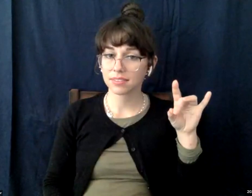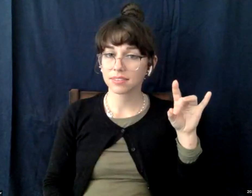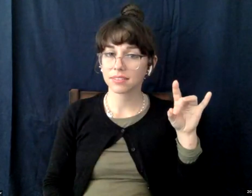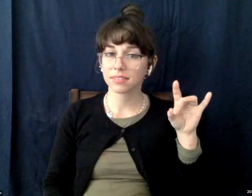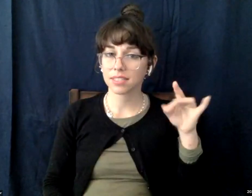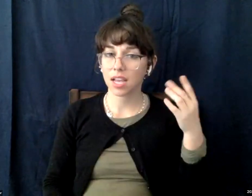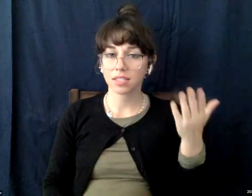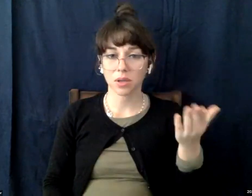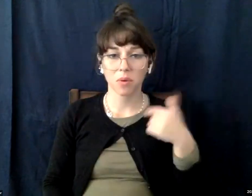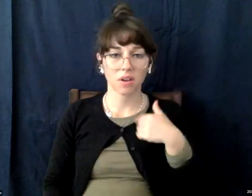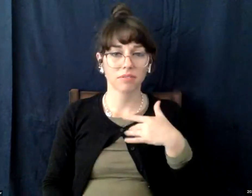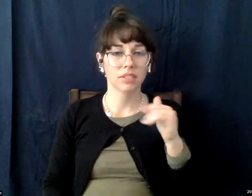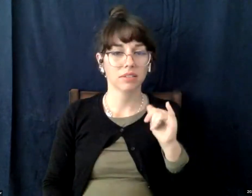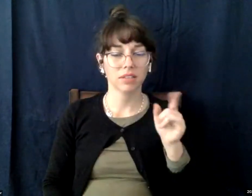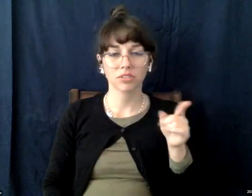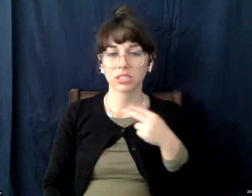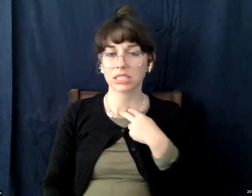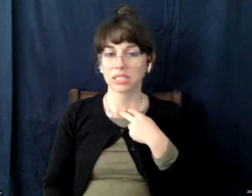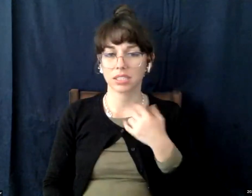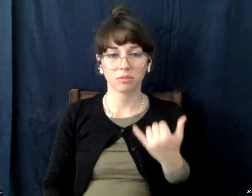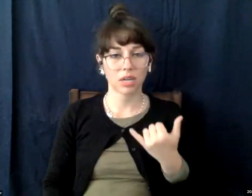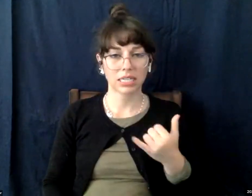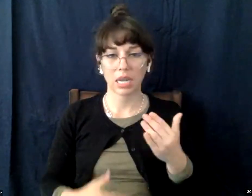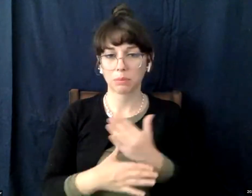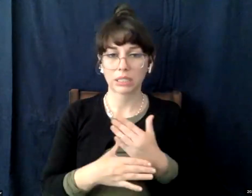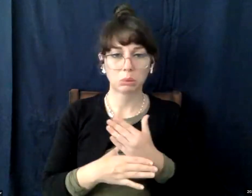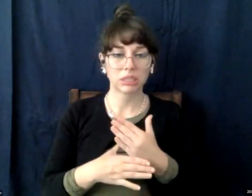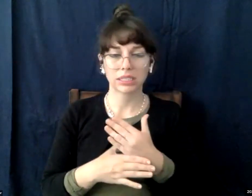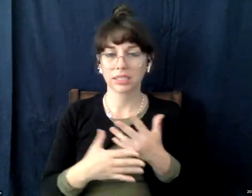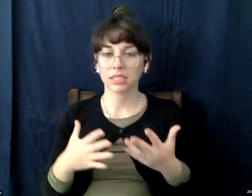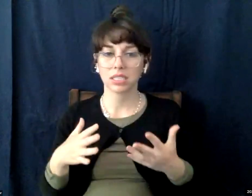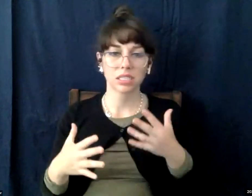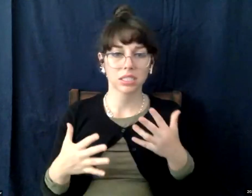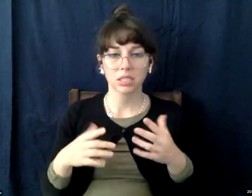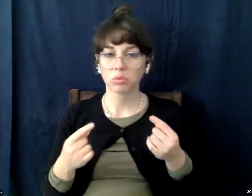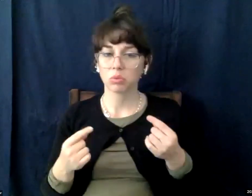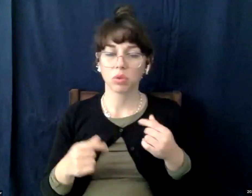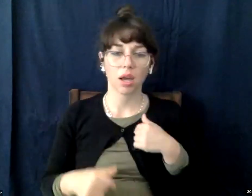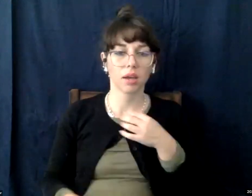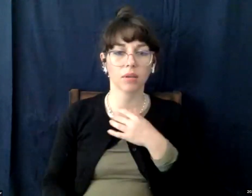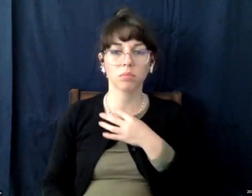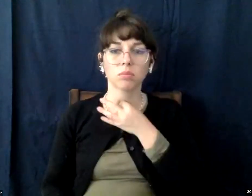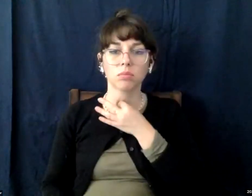So, I feel like she's kind of stuck right now in between. And I'm wondering if there's anything,